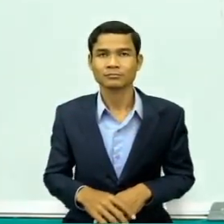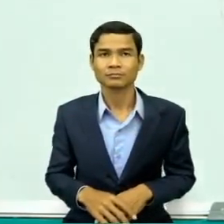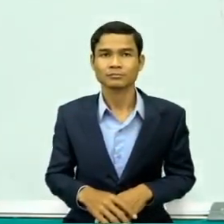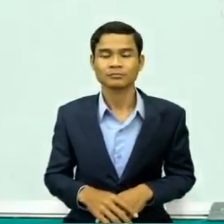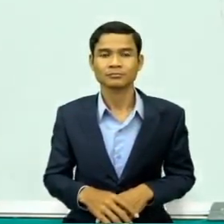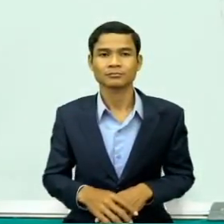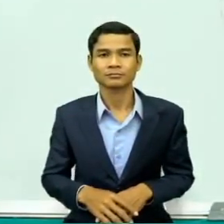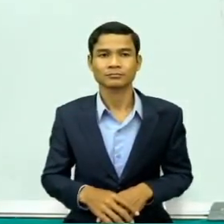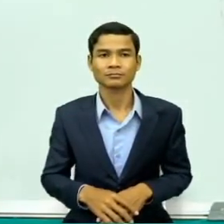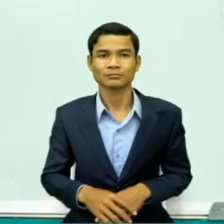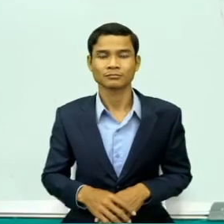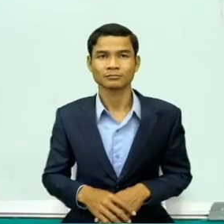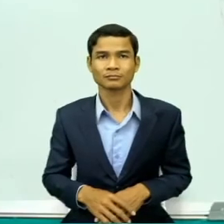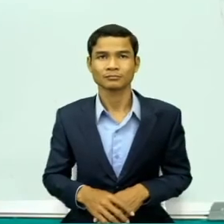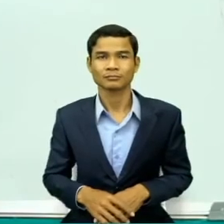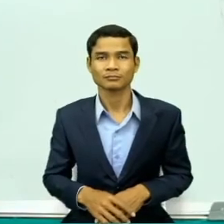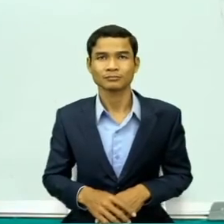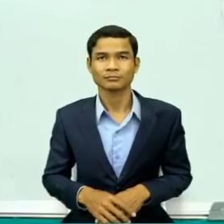chà